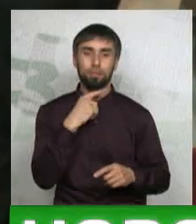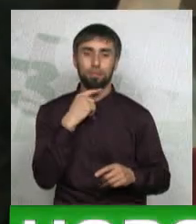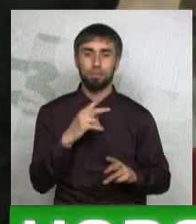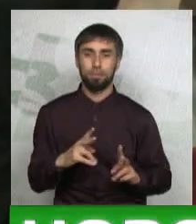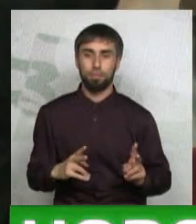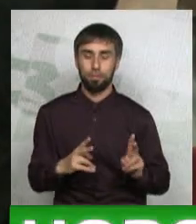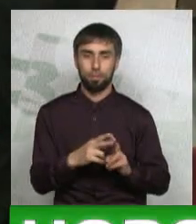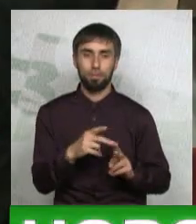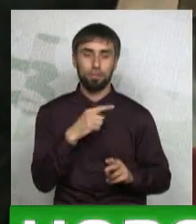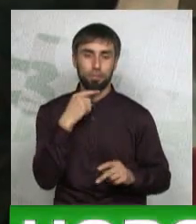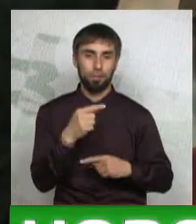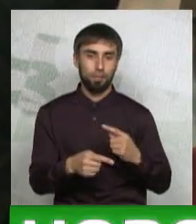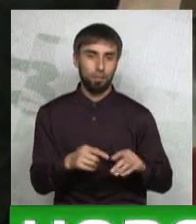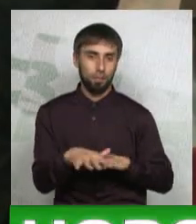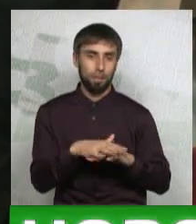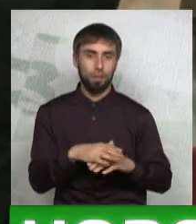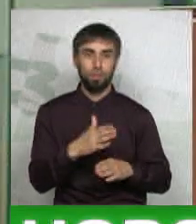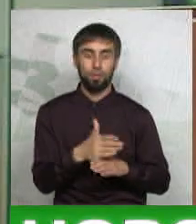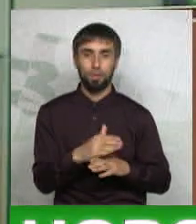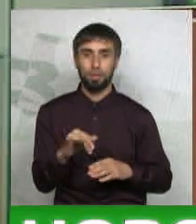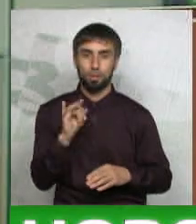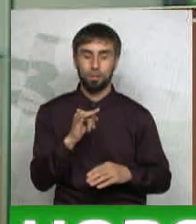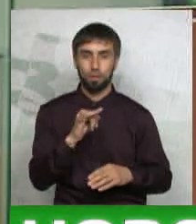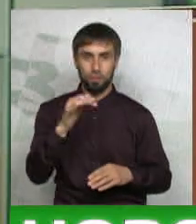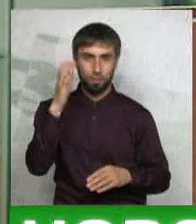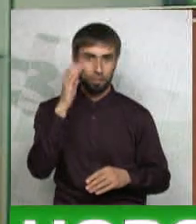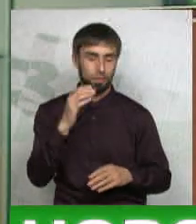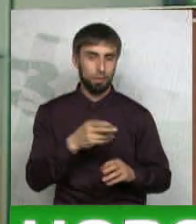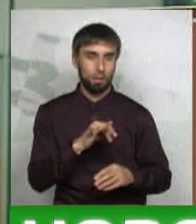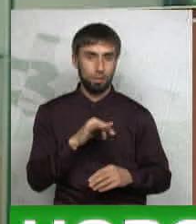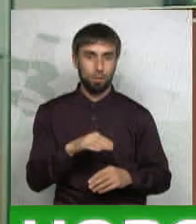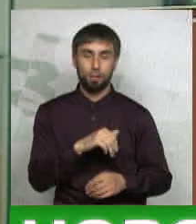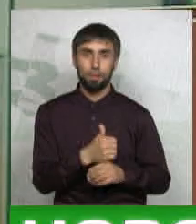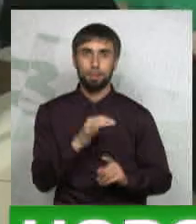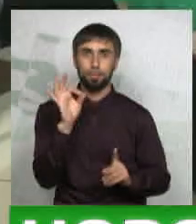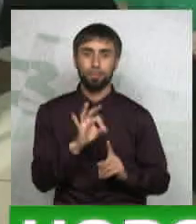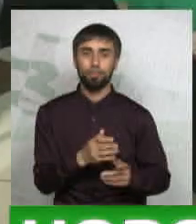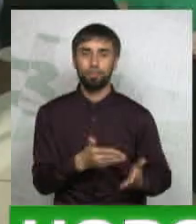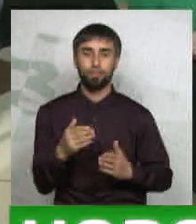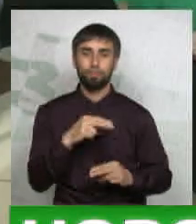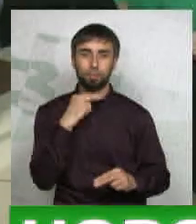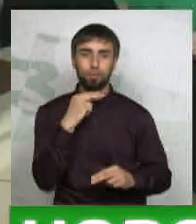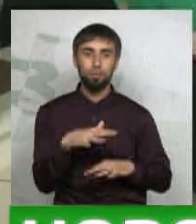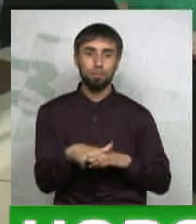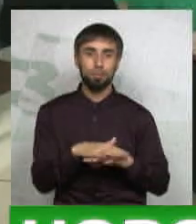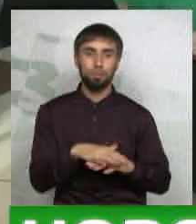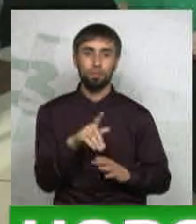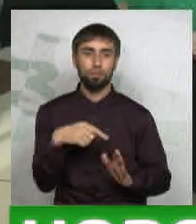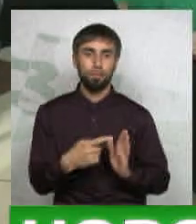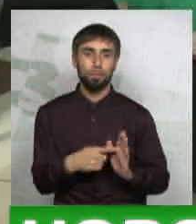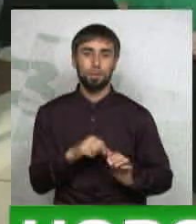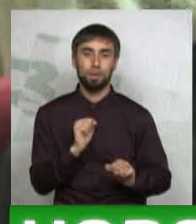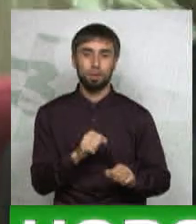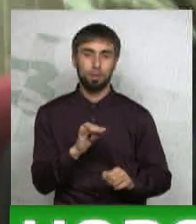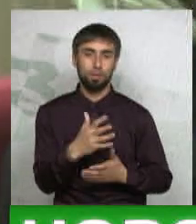Наследие ингушского народа» отдел истории научно-исследовательского института. Главная цель – привлечь внимание общественности к вопросам